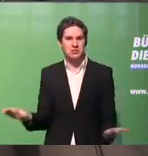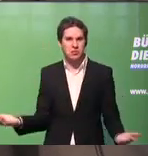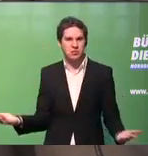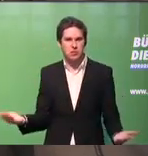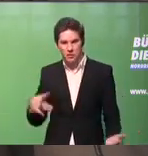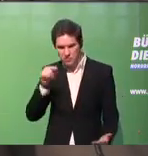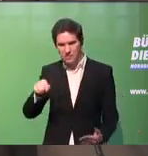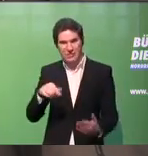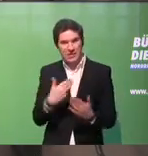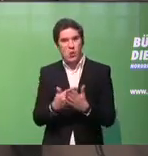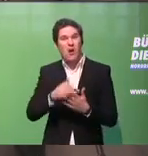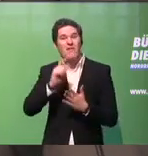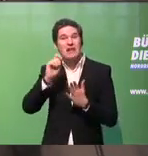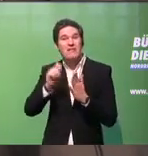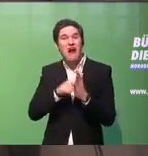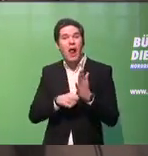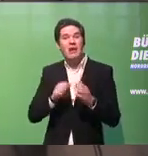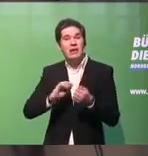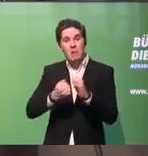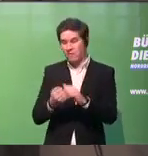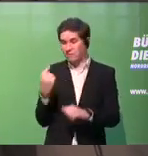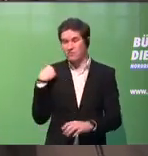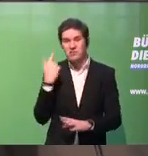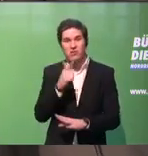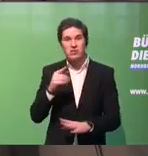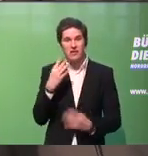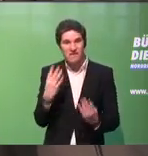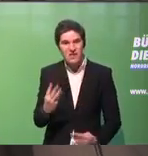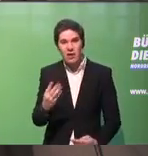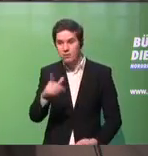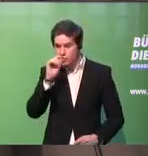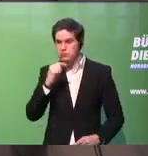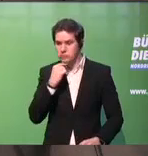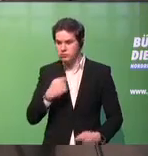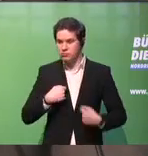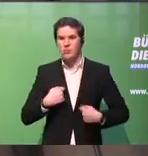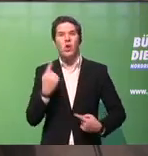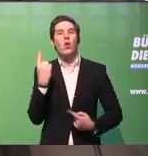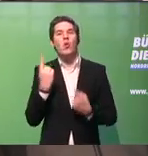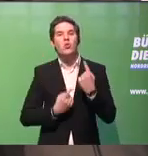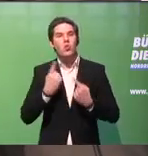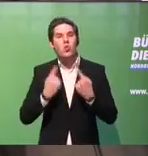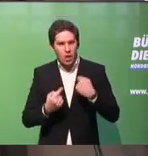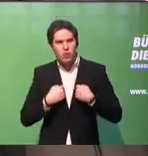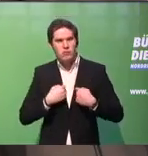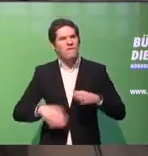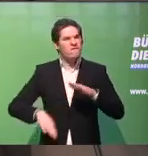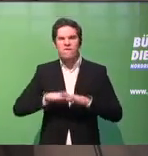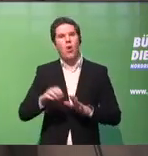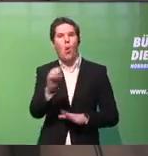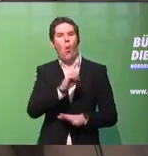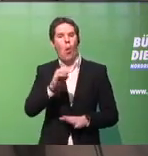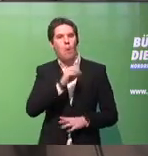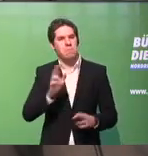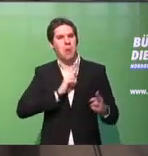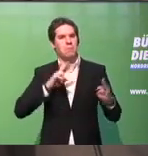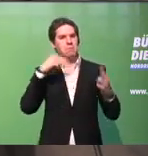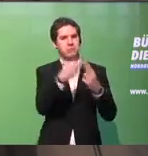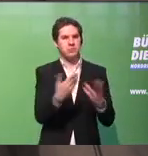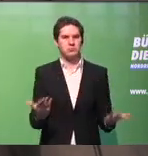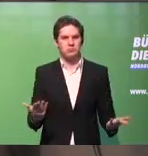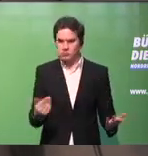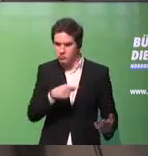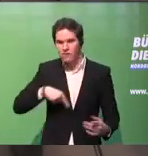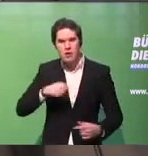Wahlkampf 2004, da ging es darum, wir Grünen sind die europäischste Partei, wir sind die Pro-Europa-Partei und wir waren in einem Wettbewerb